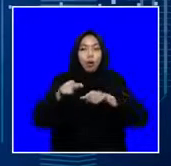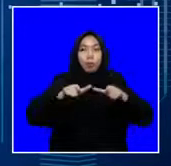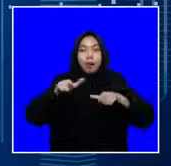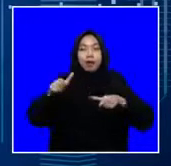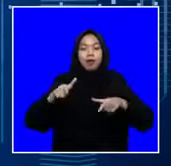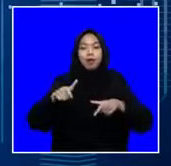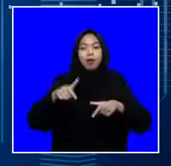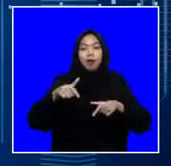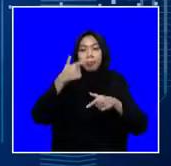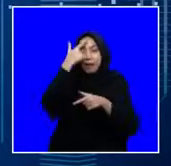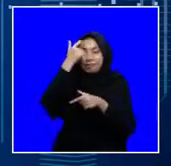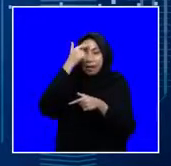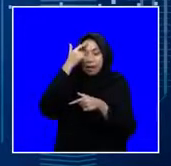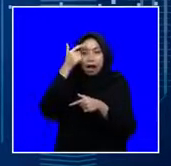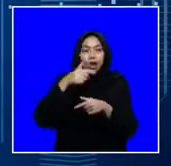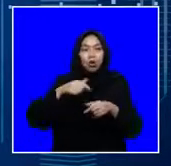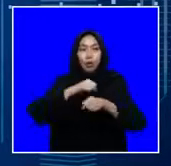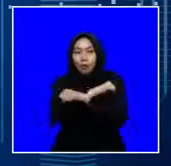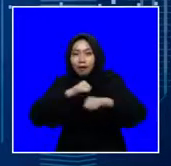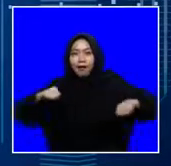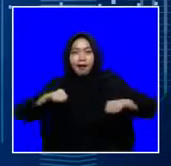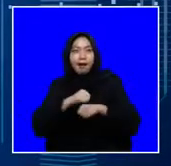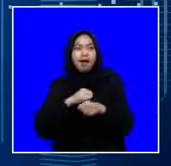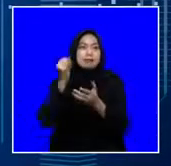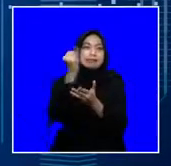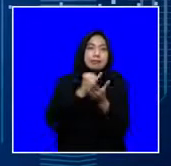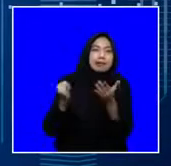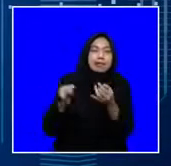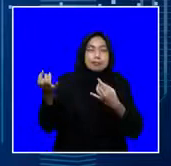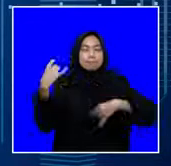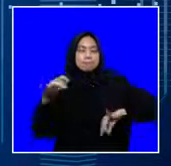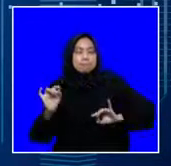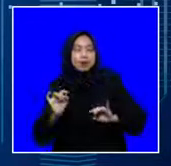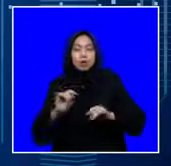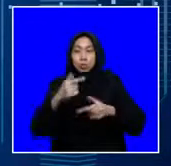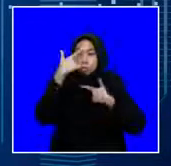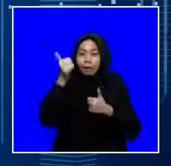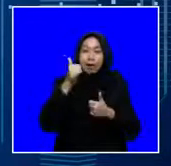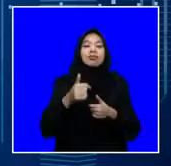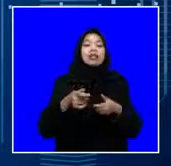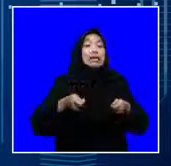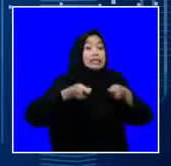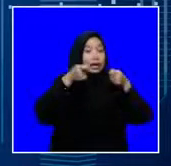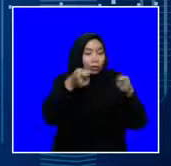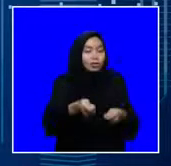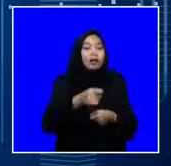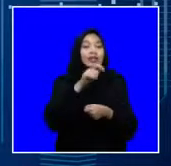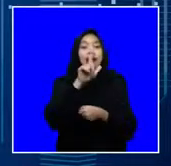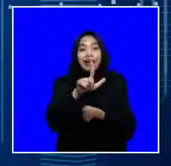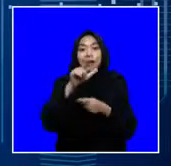seni atau juara olahraga dan lain-lain. Mereka akan bisa mendapat